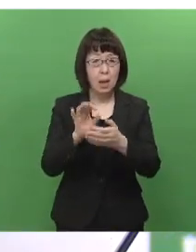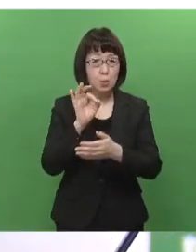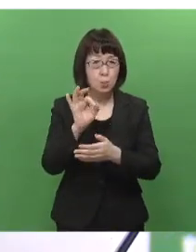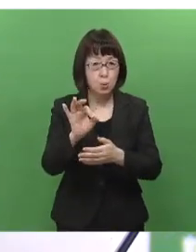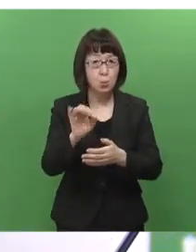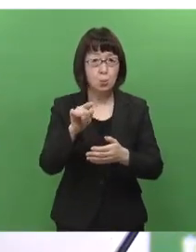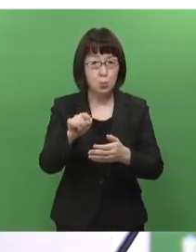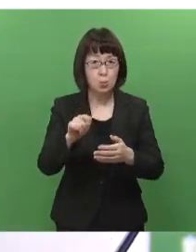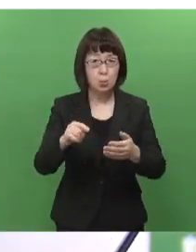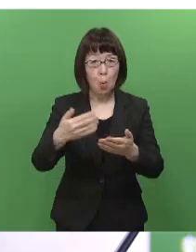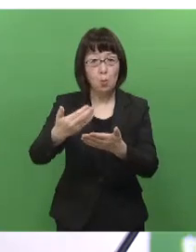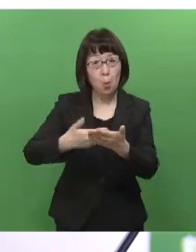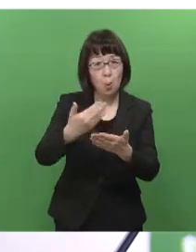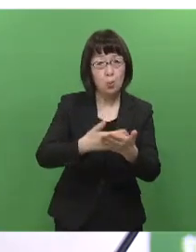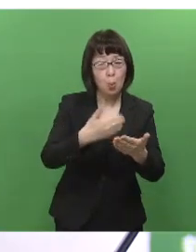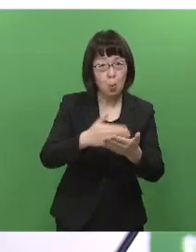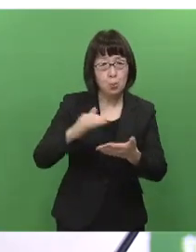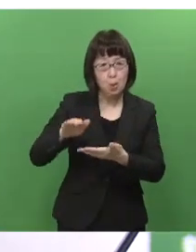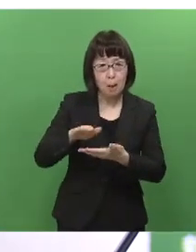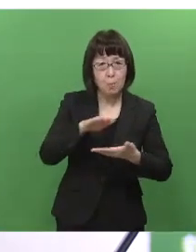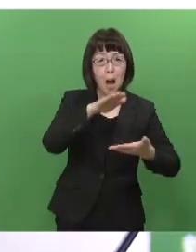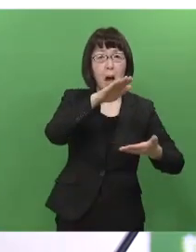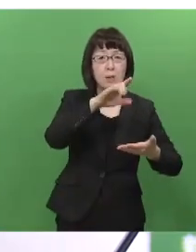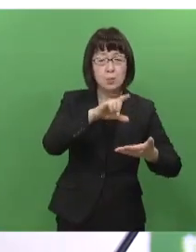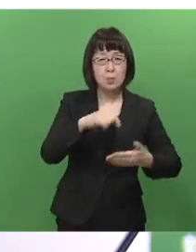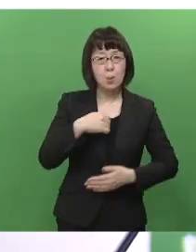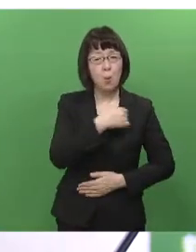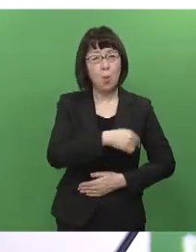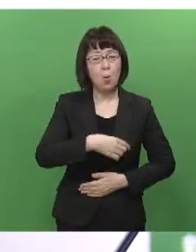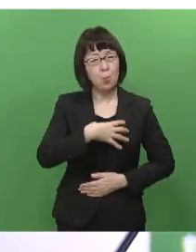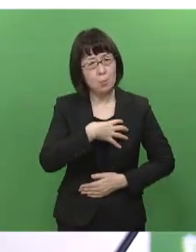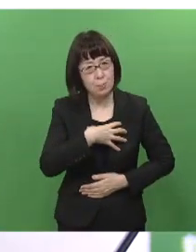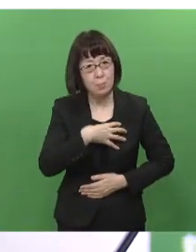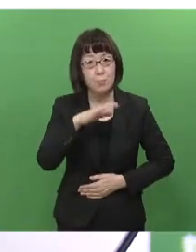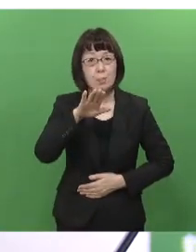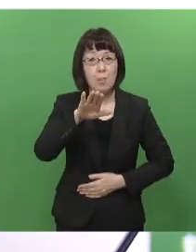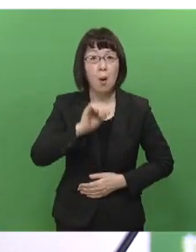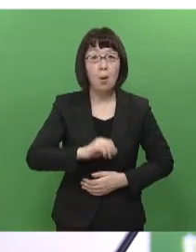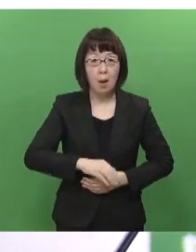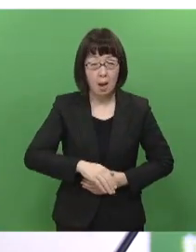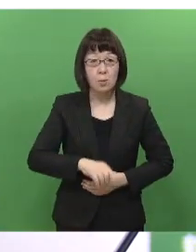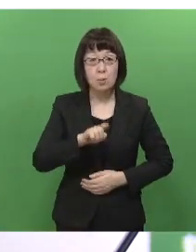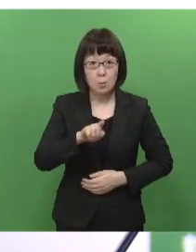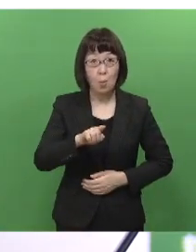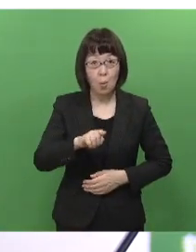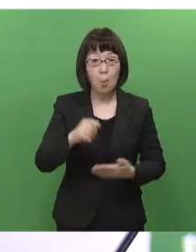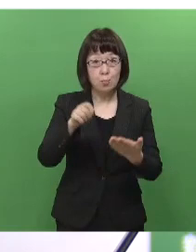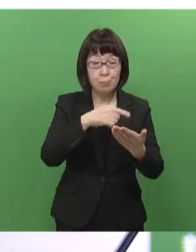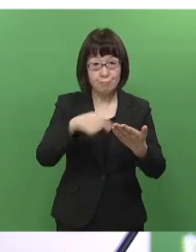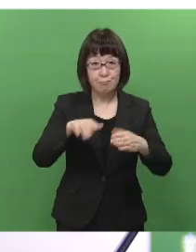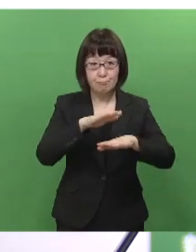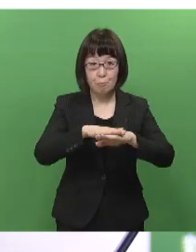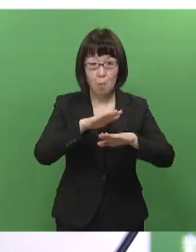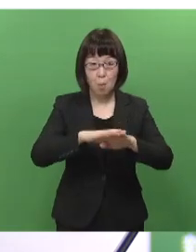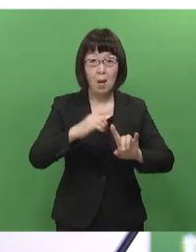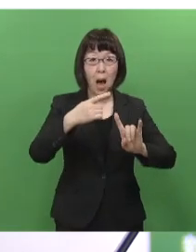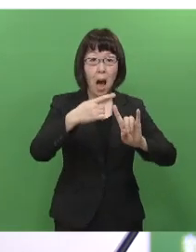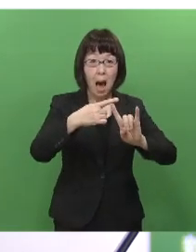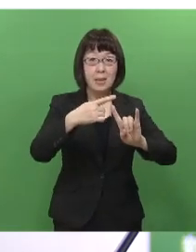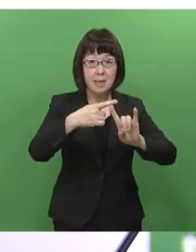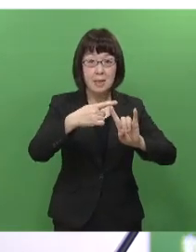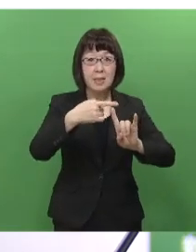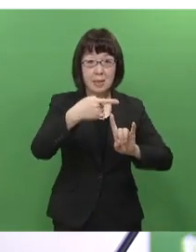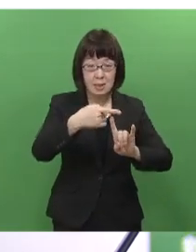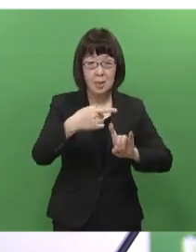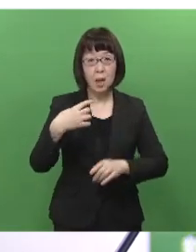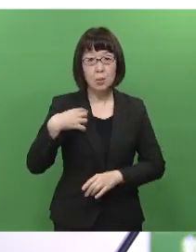ね、心理的にも負担になります。そういったところの IT 化であったり、またそれらの負担を軽減